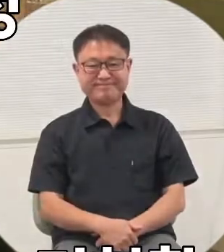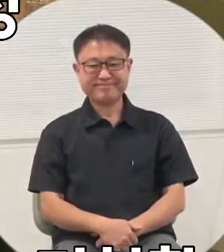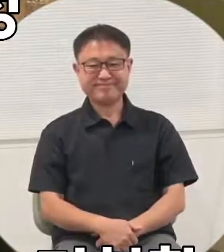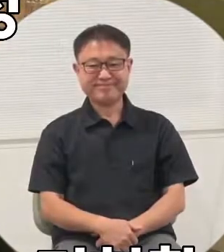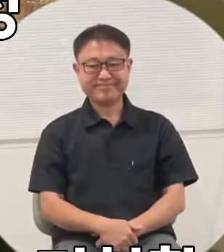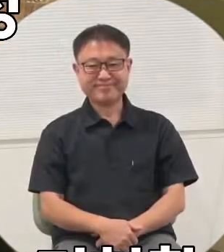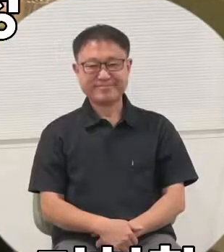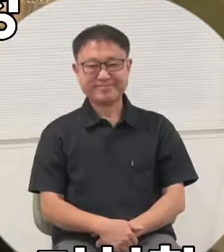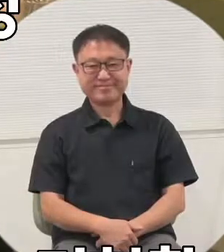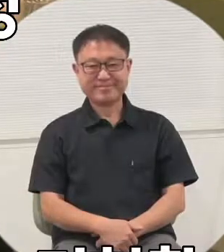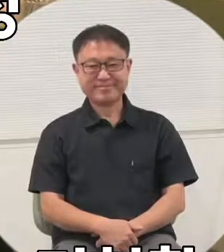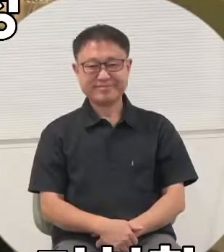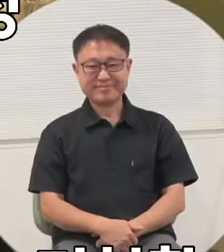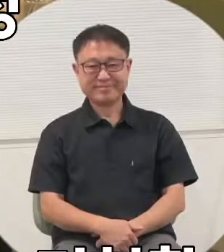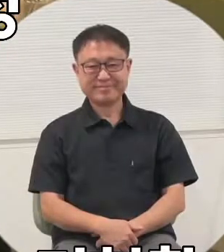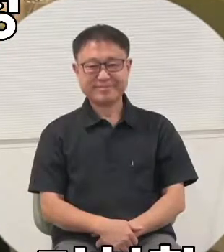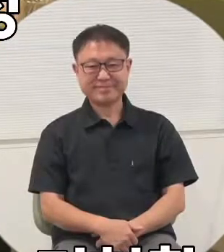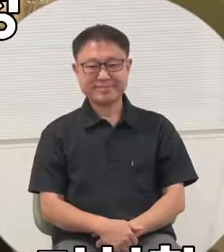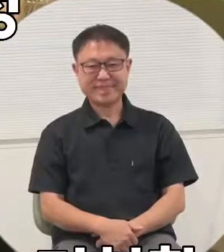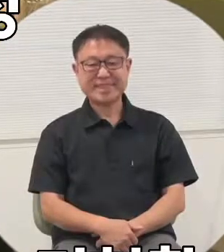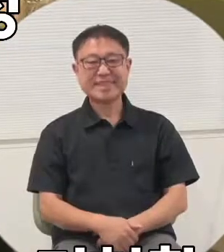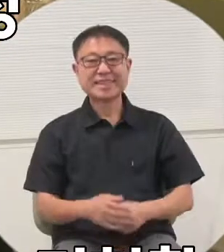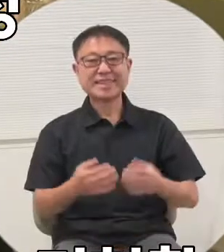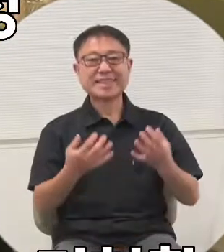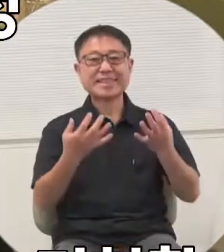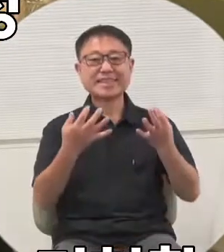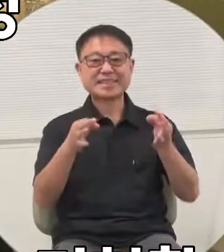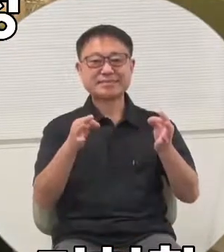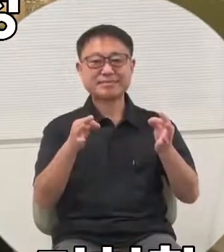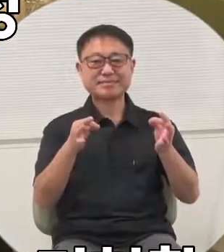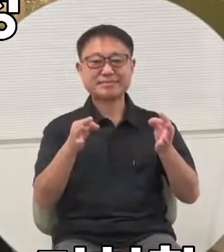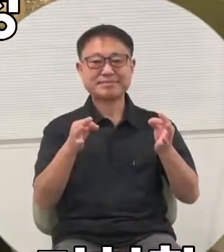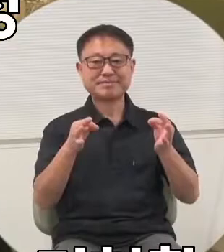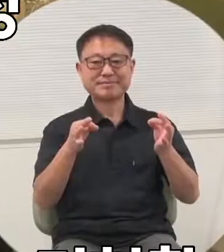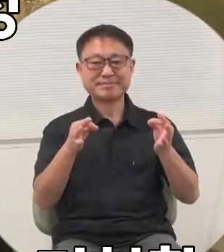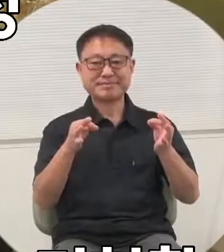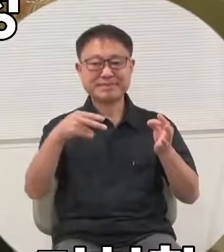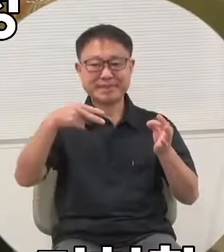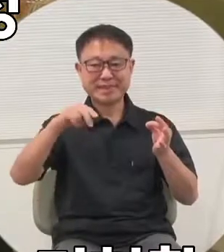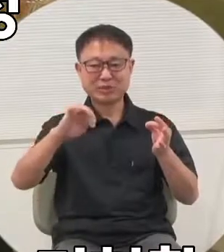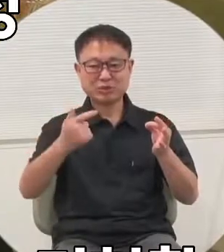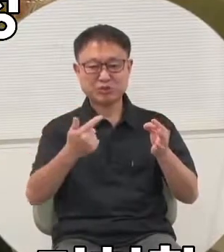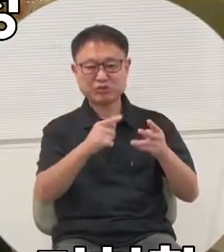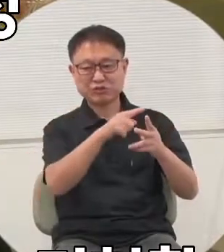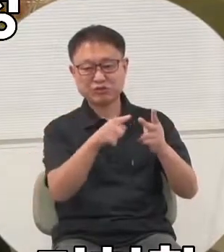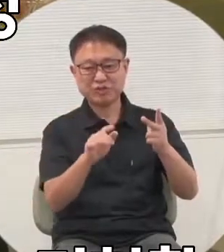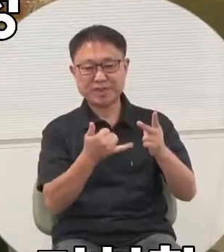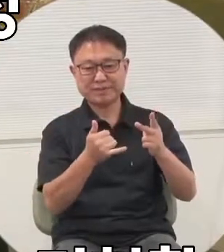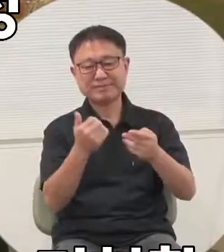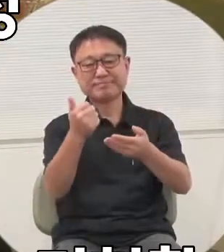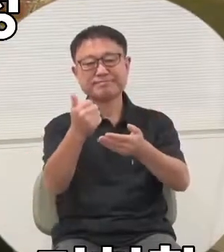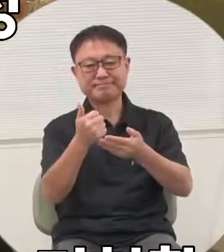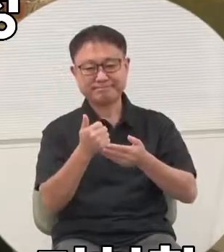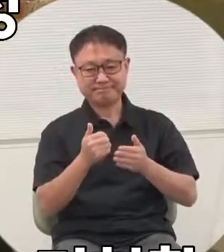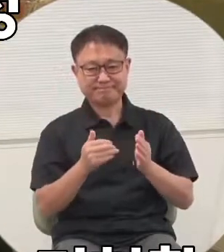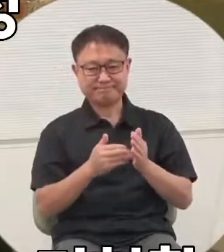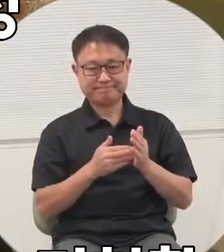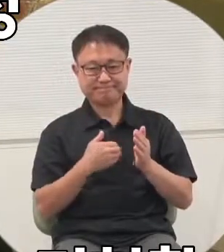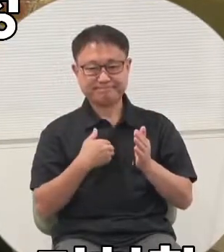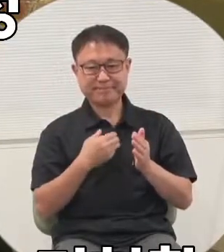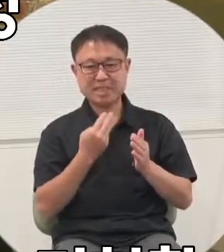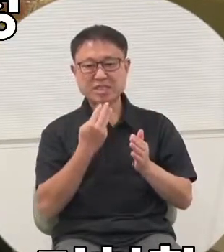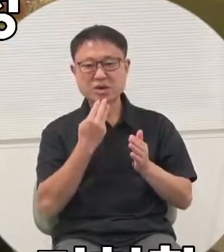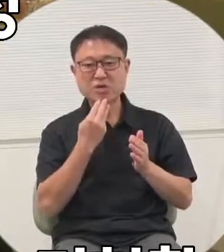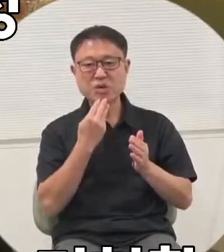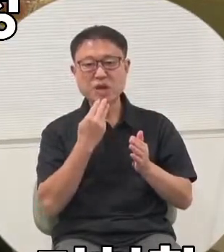네, 김시홍 선생님 그리고 박정란 대표님 이렇게 두 분이 같이 와주셨고요. 저희가 서울